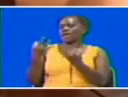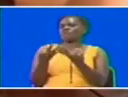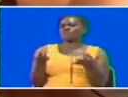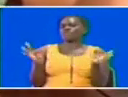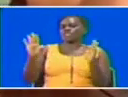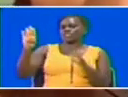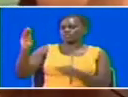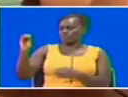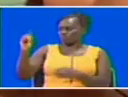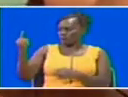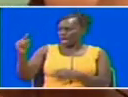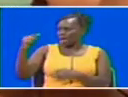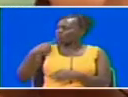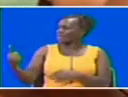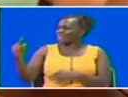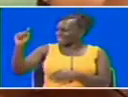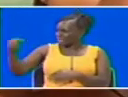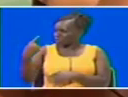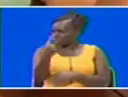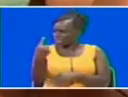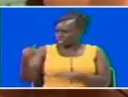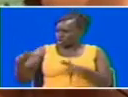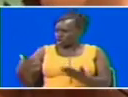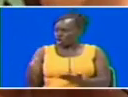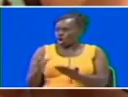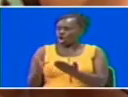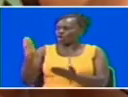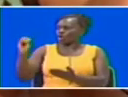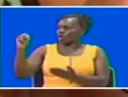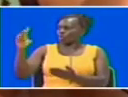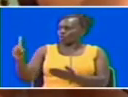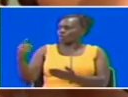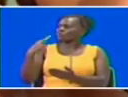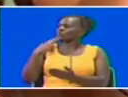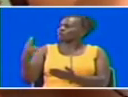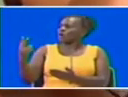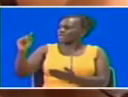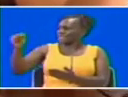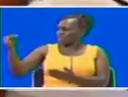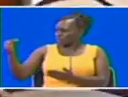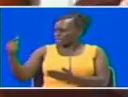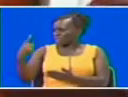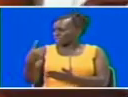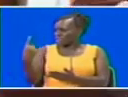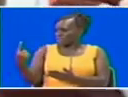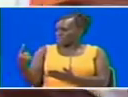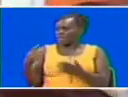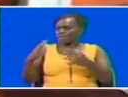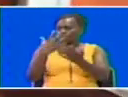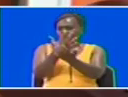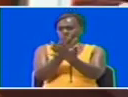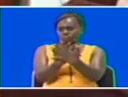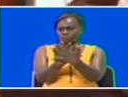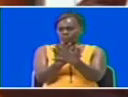kwa dhamana ya shilingi 100,000 kila mmoja, ama mdhamini wa kiwango cha shilingi 200,000 kila mmoja. Raia hao walikamatwa na maafisa